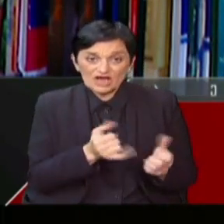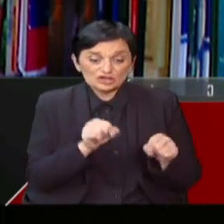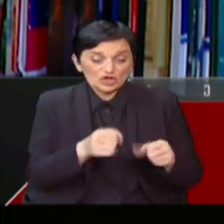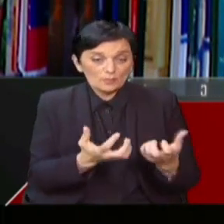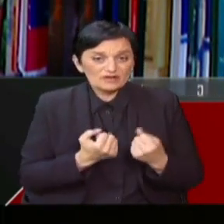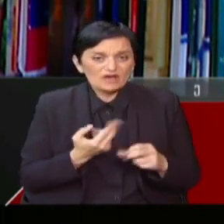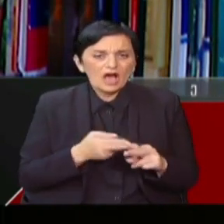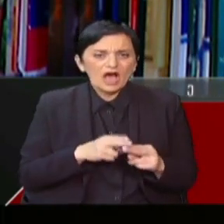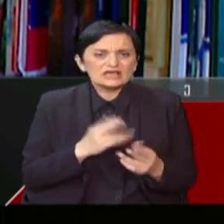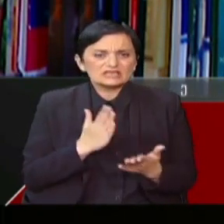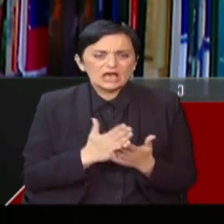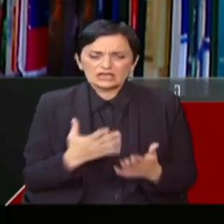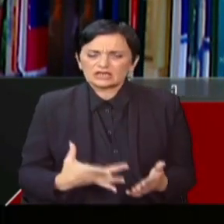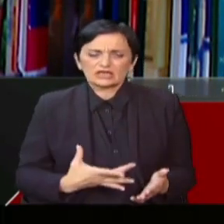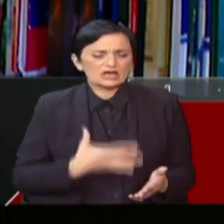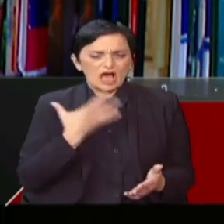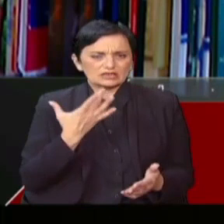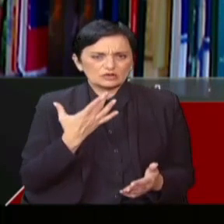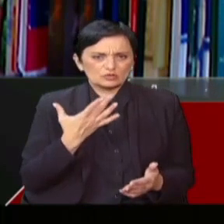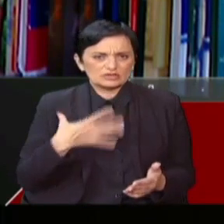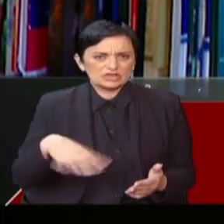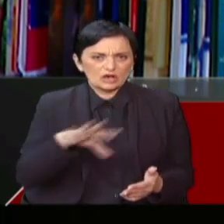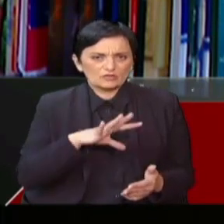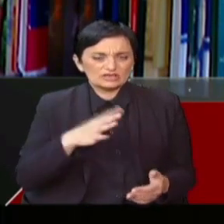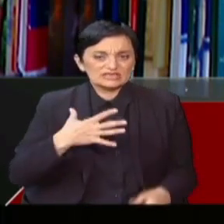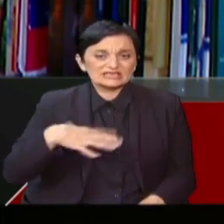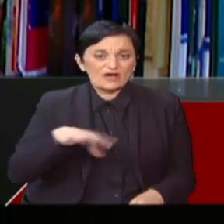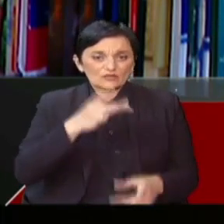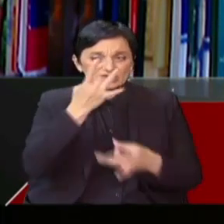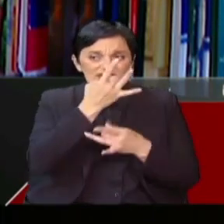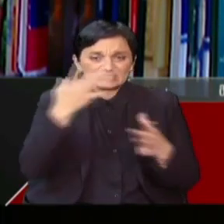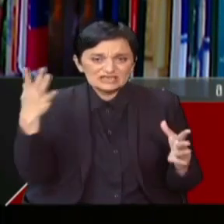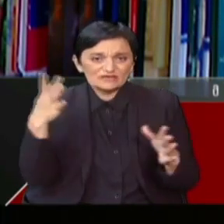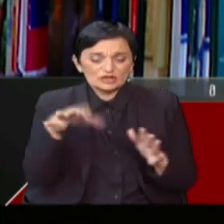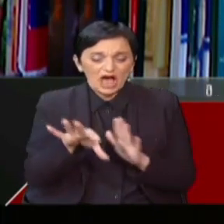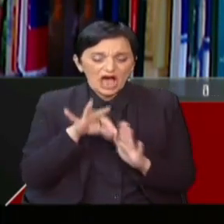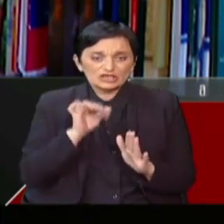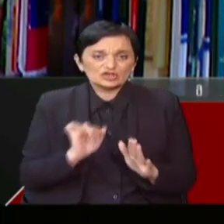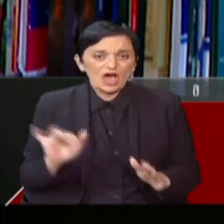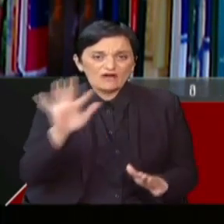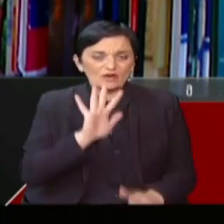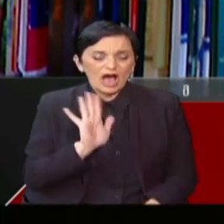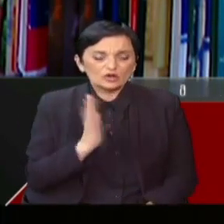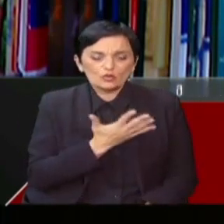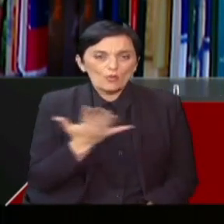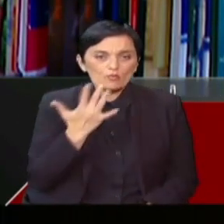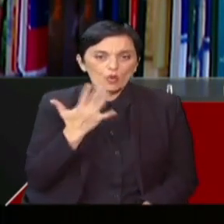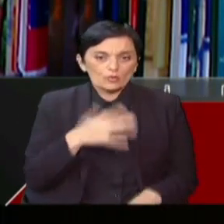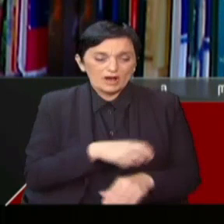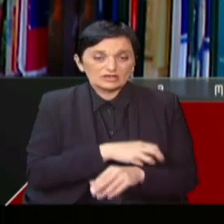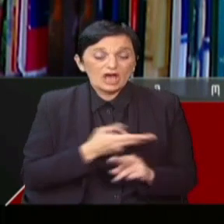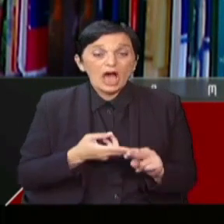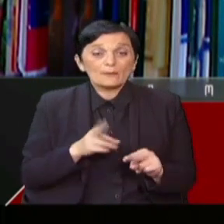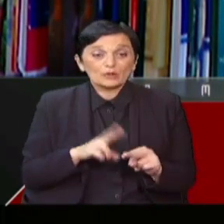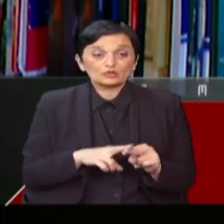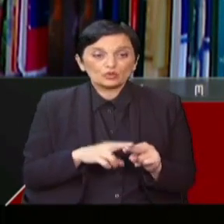მივიღებთ, ეს არის კატასტროფა საქართველოსთვის და ეს არის საქართველოს ცივილიზაციური არჩევანია ევროპა და არა რომელიმე პოლიტიკური პარტიის. ამიტომ